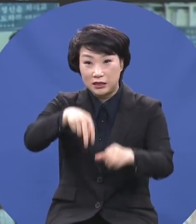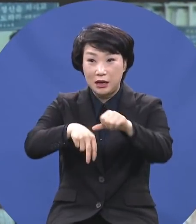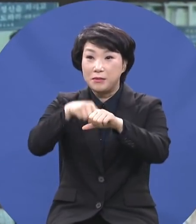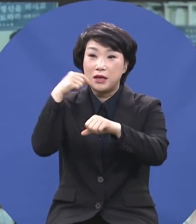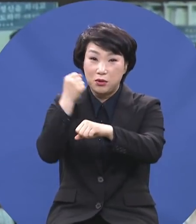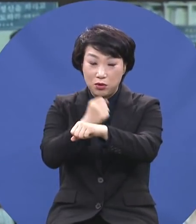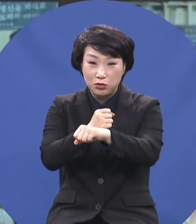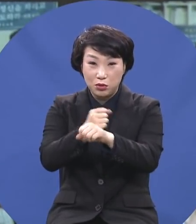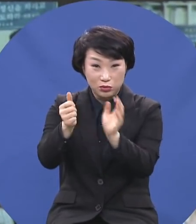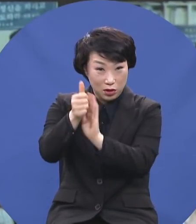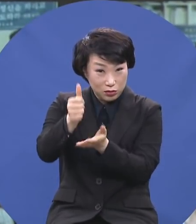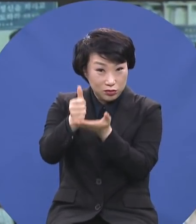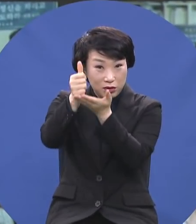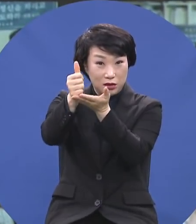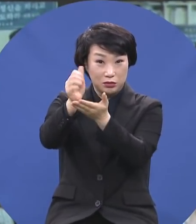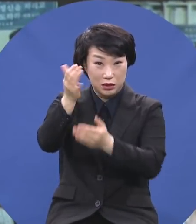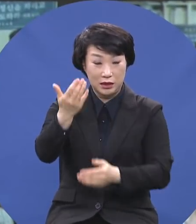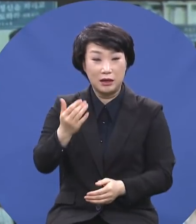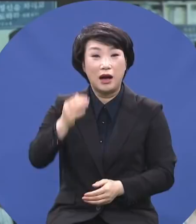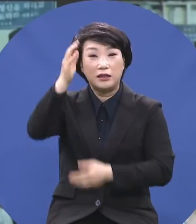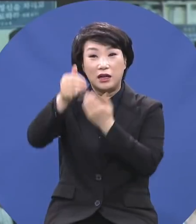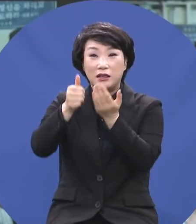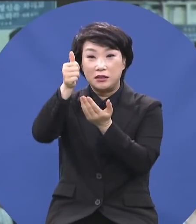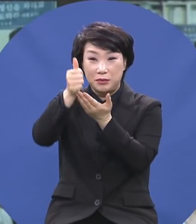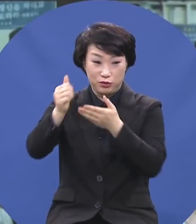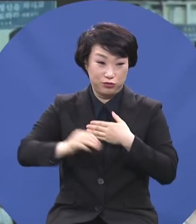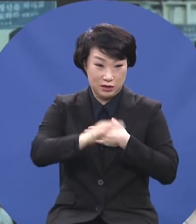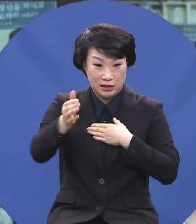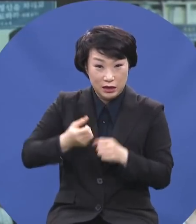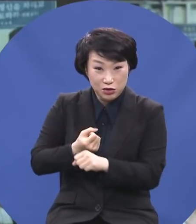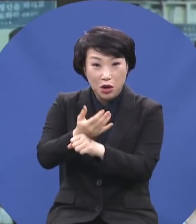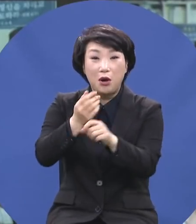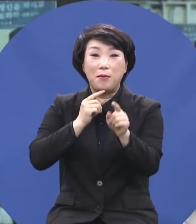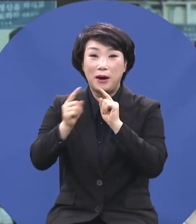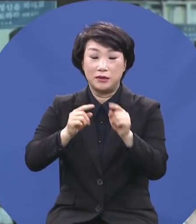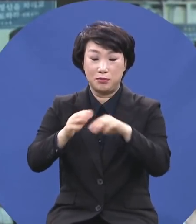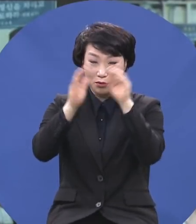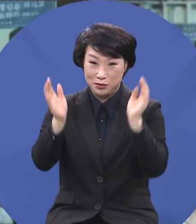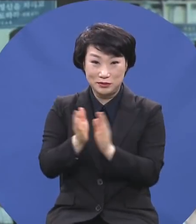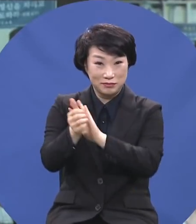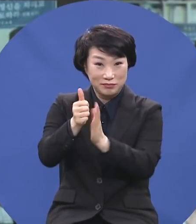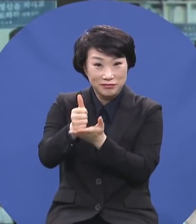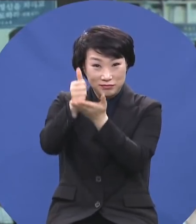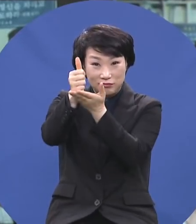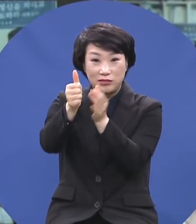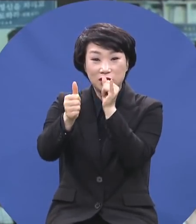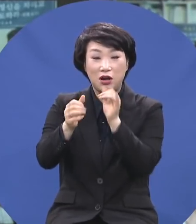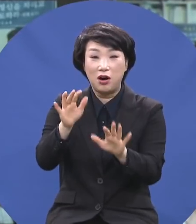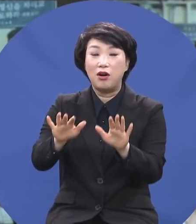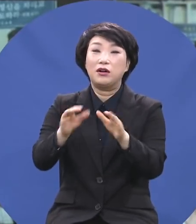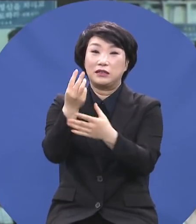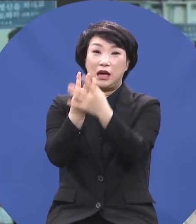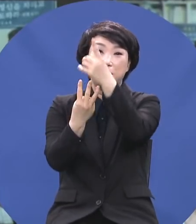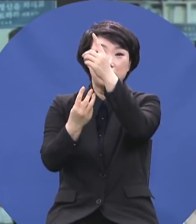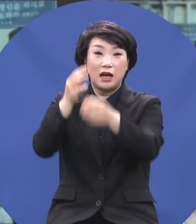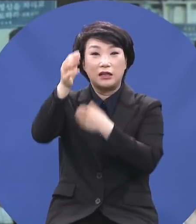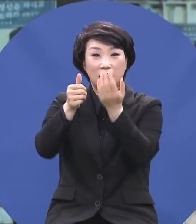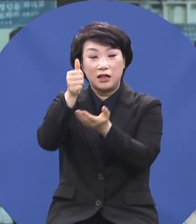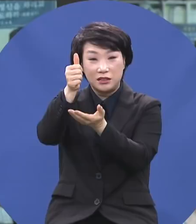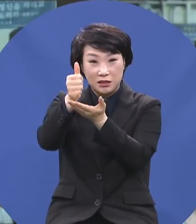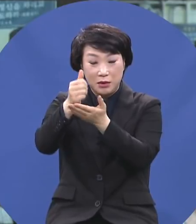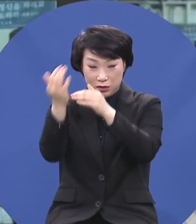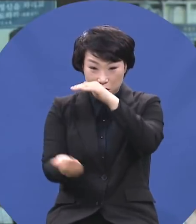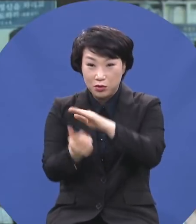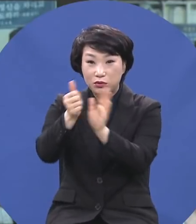피의 공로도 대우받고 하나님께서 우리에게 전해준 말씀도 대우받고 삼위 하나님의